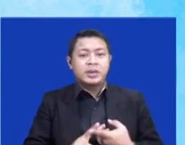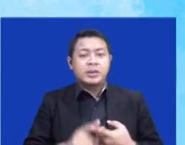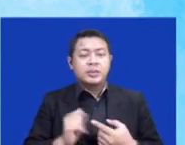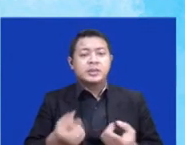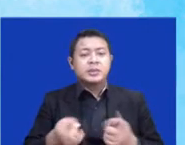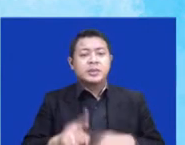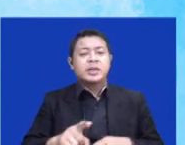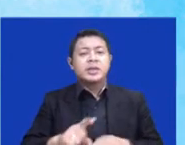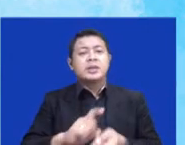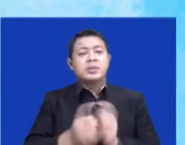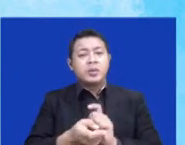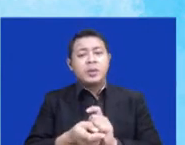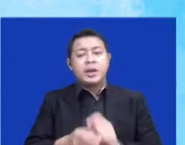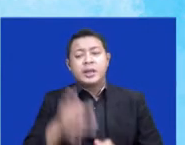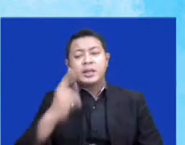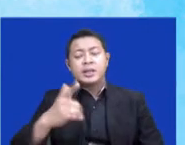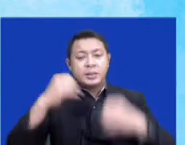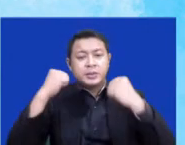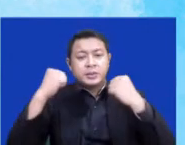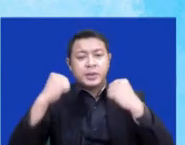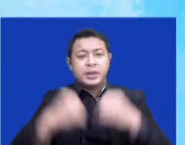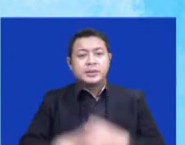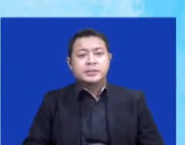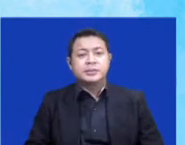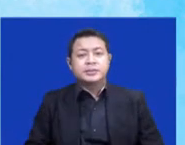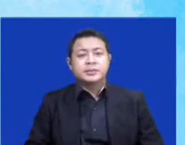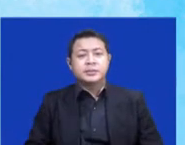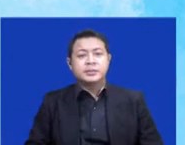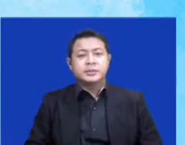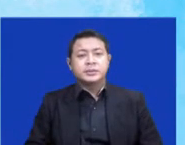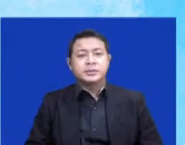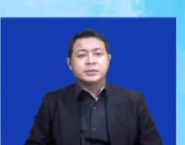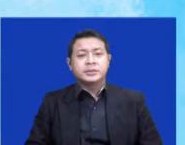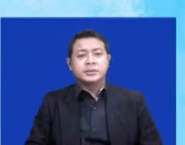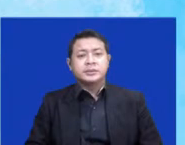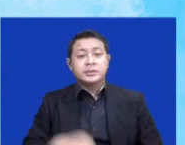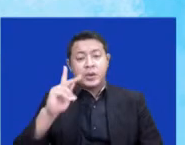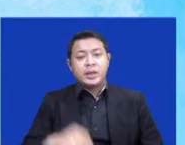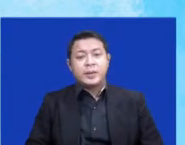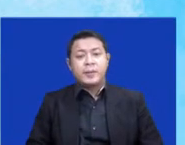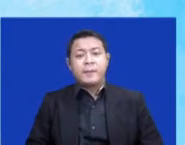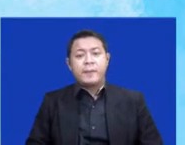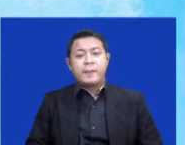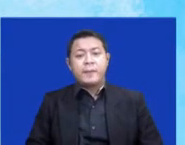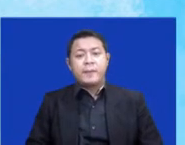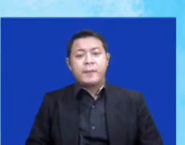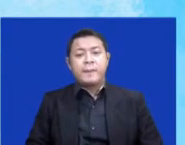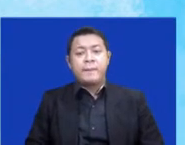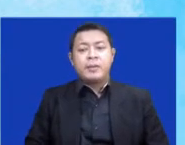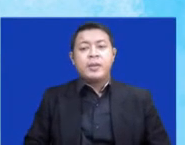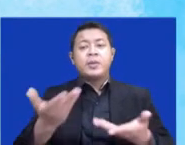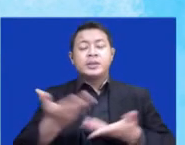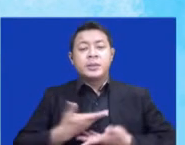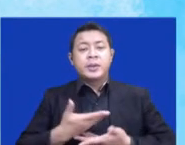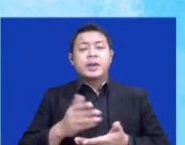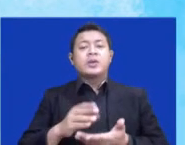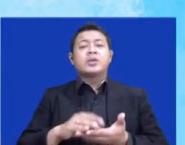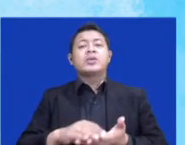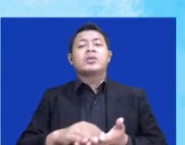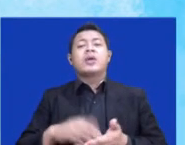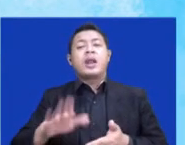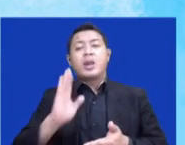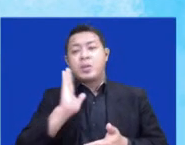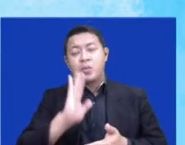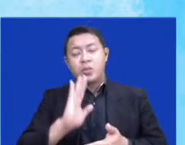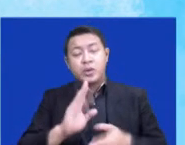perubahan. Jadi tetap semangat. Baik. Ada lagi yang mau disampaikan, Randy, pesan-pesan untuk seluruh anak muda yang menyaksikan acara ini,